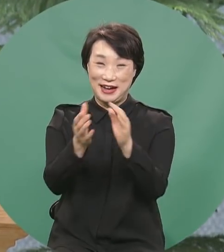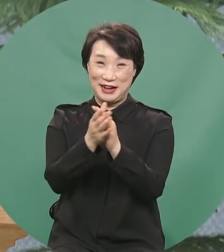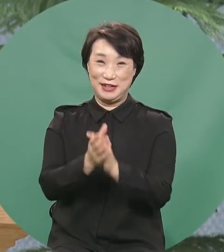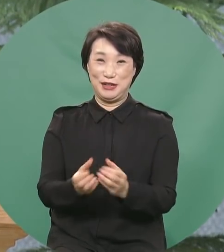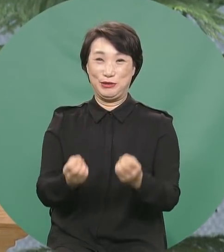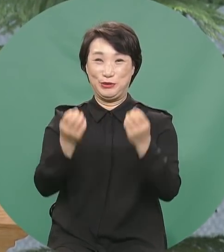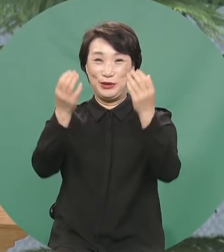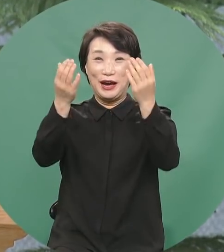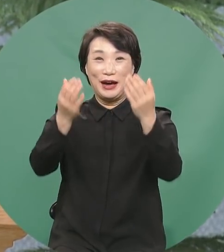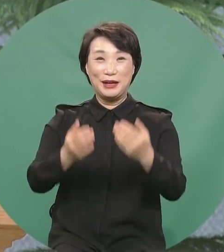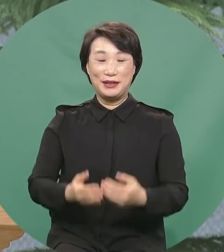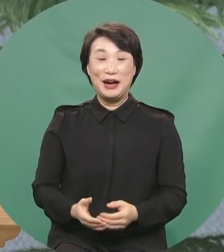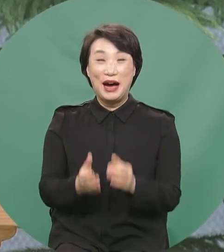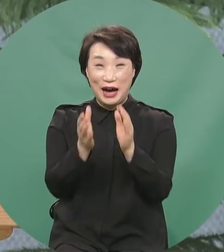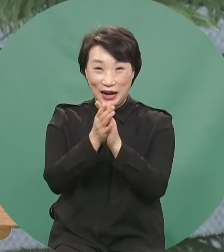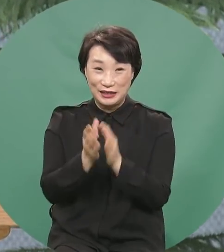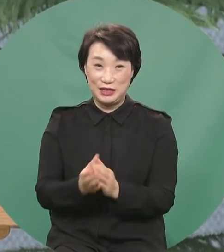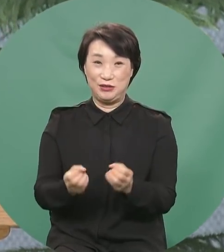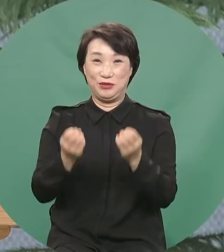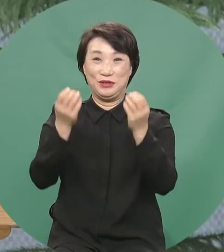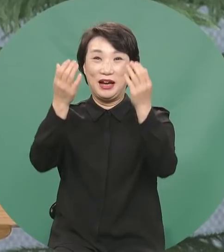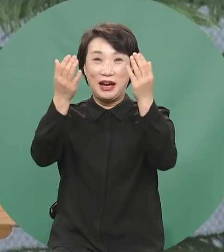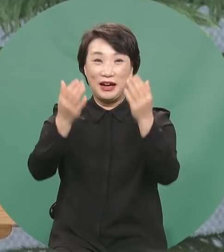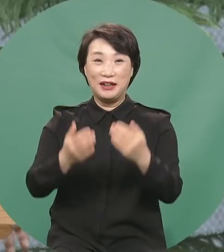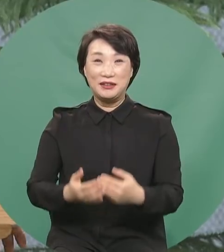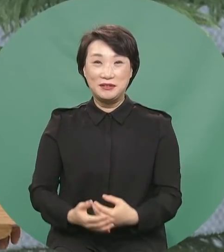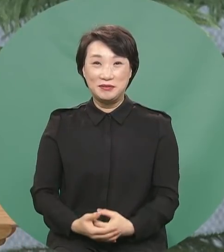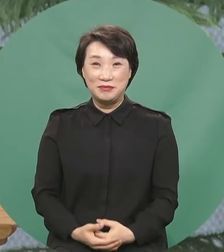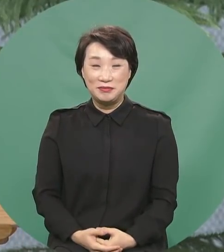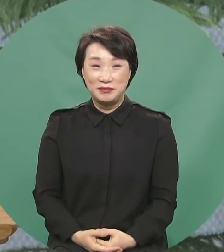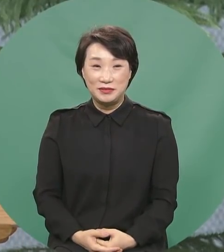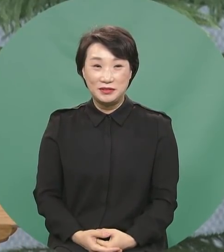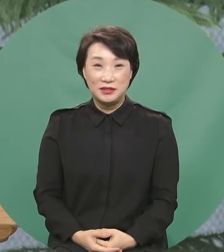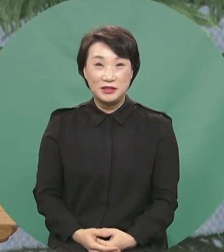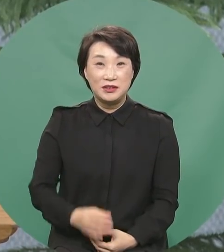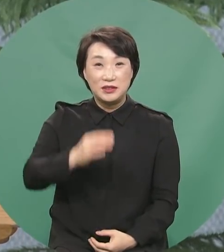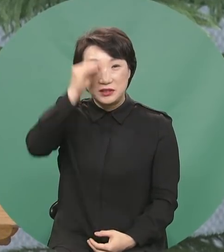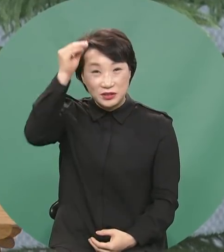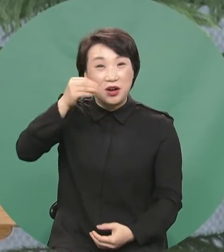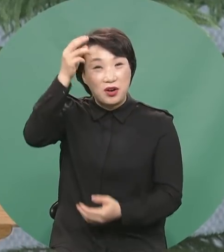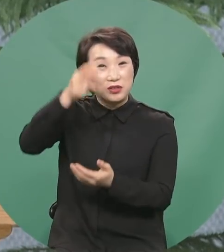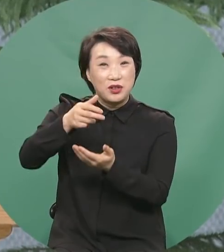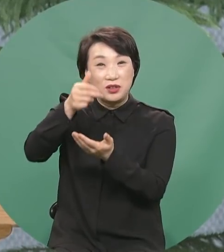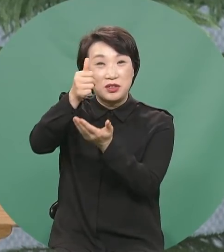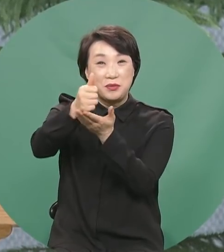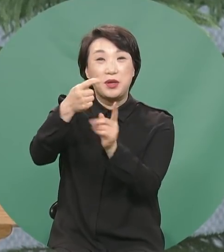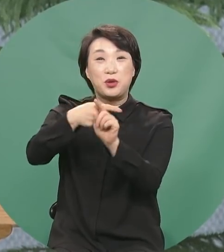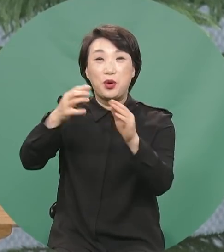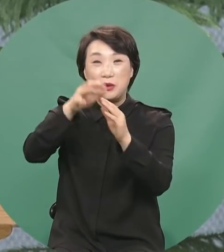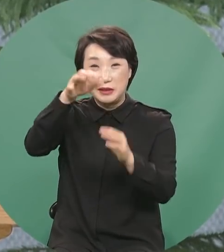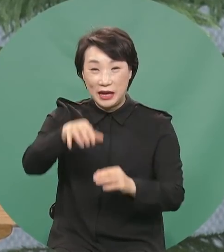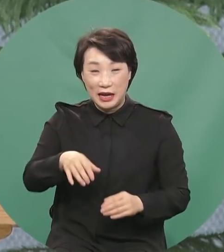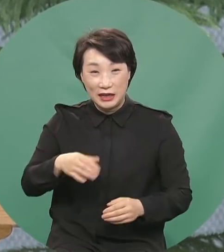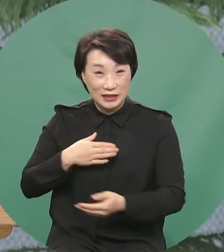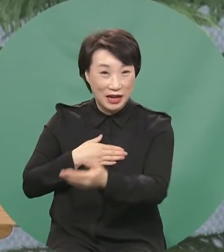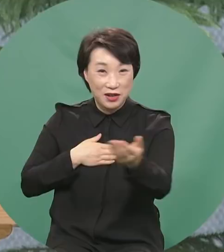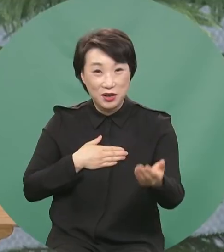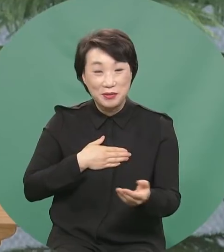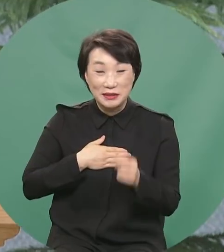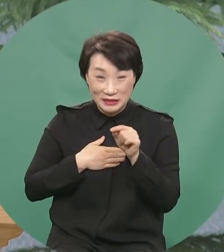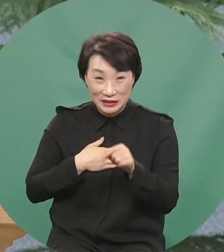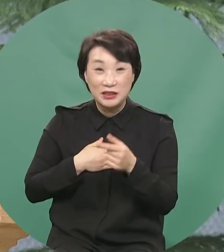할렐루야. 할렐루야. 성령은 교회를 통해서 이와 같은